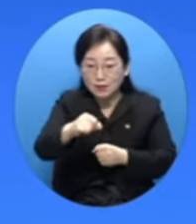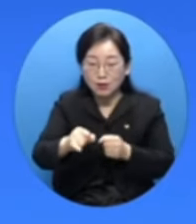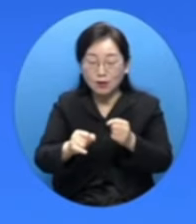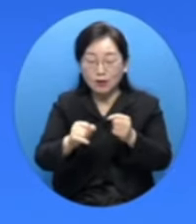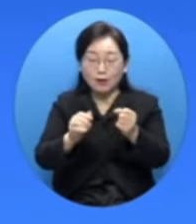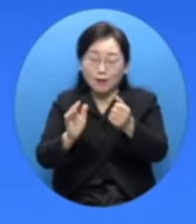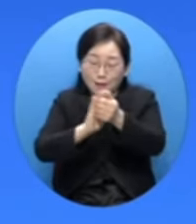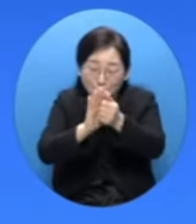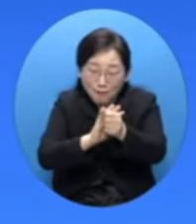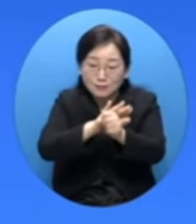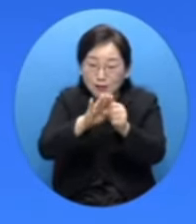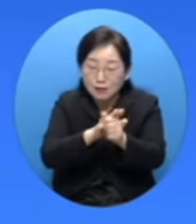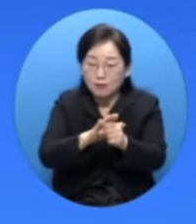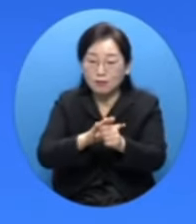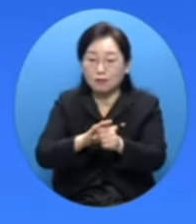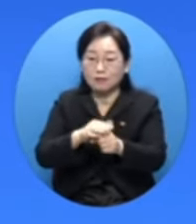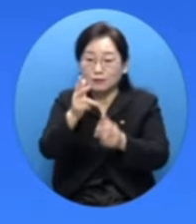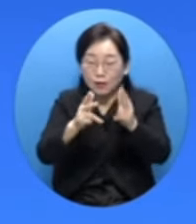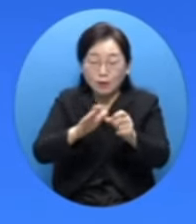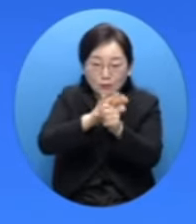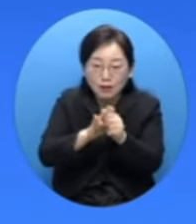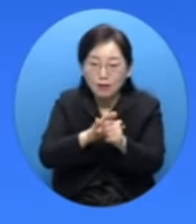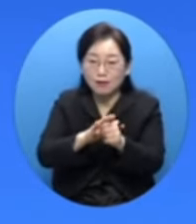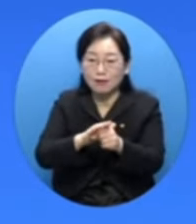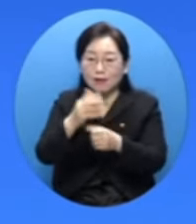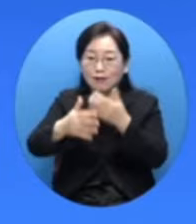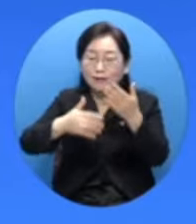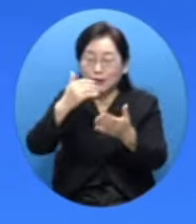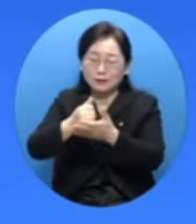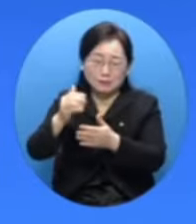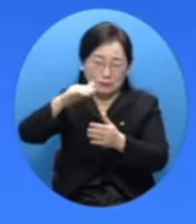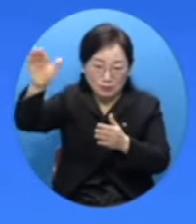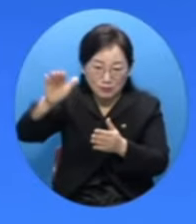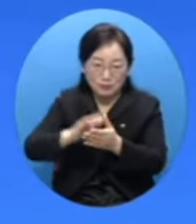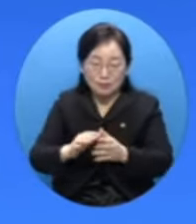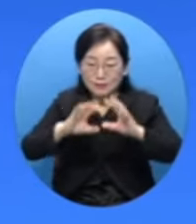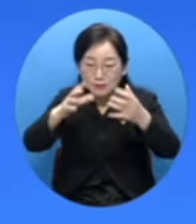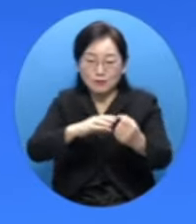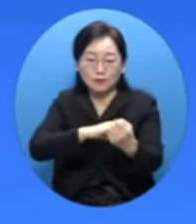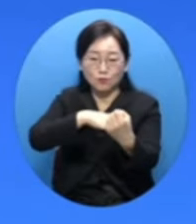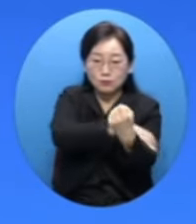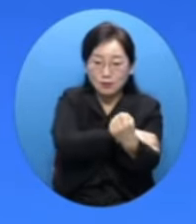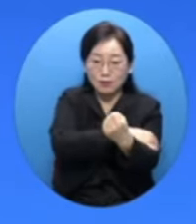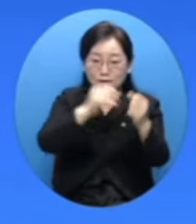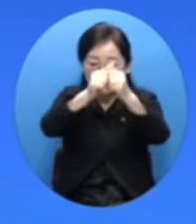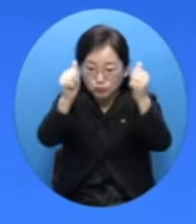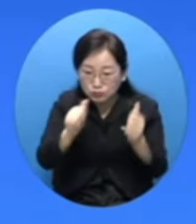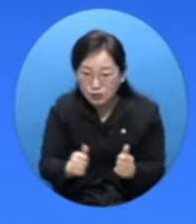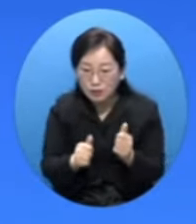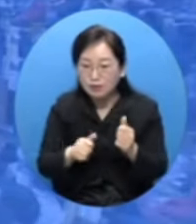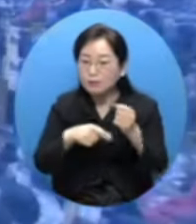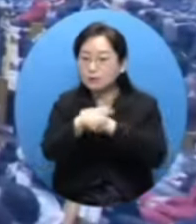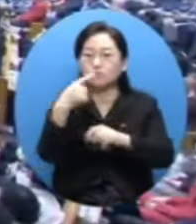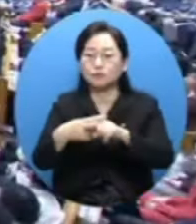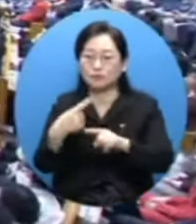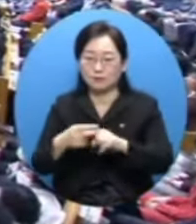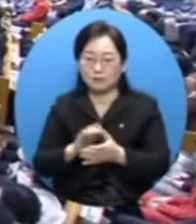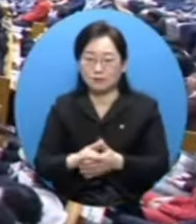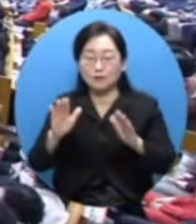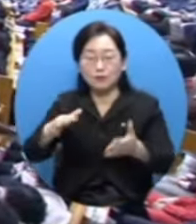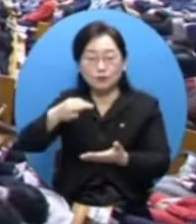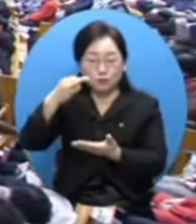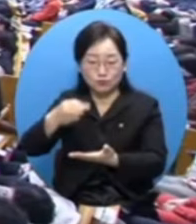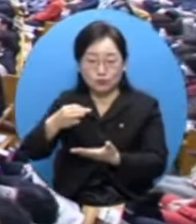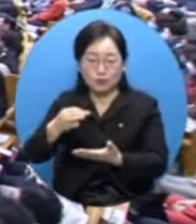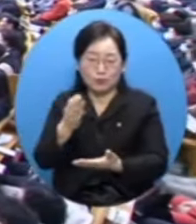하나님보다 사업을 더 사랑할 때 사업이 우상이 되고 하나님보다 세상의 권세를 더 사랑할 때 권세가 우상이 되는 것입니다. 오늘날 재물이 많은 부자